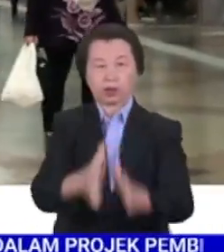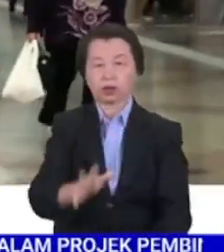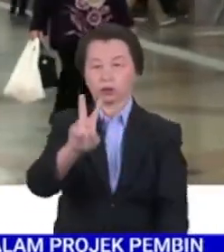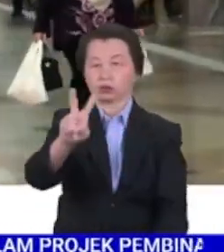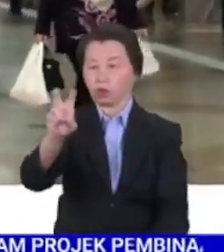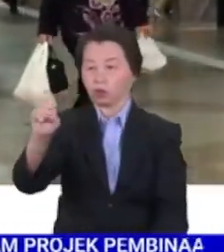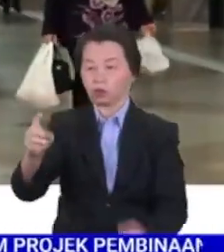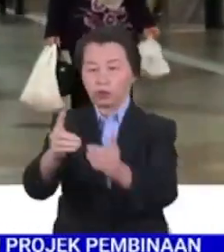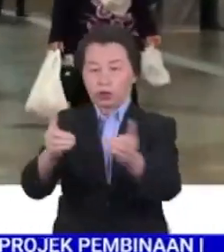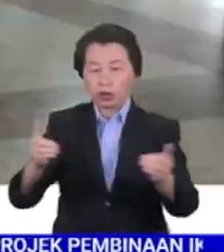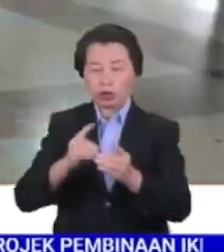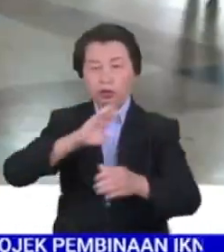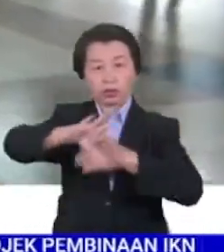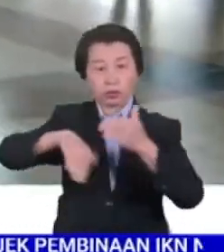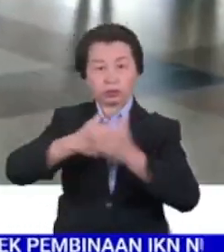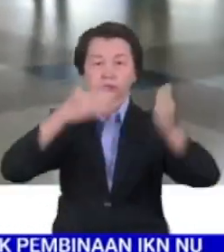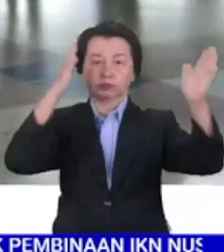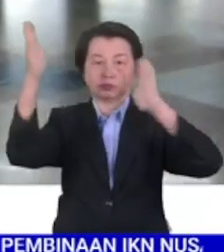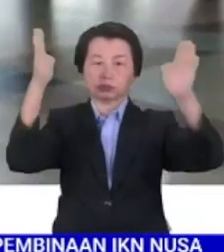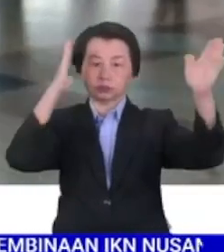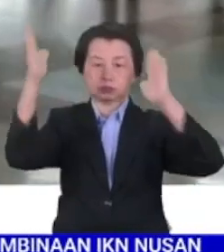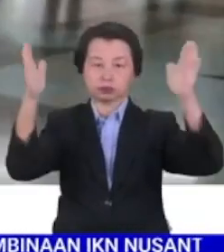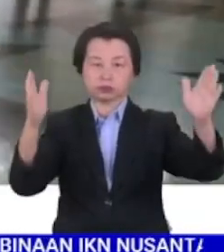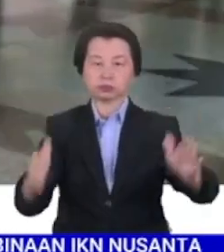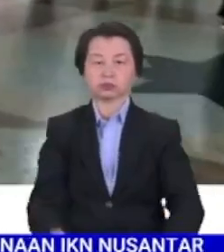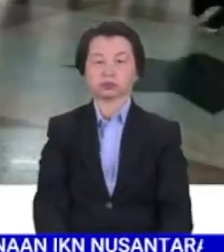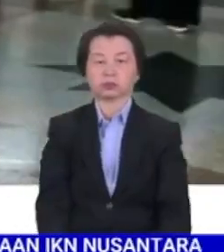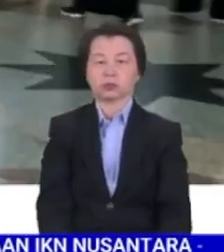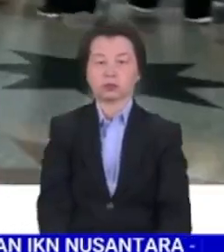daerah termiskin seluruh negara.